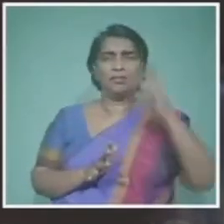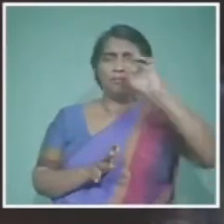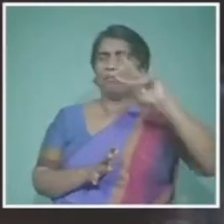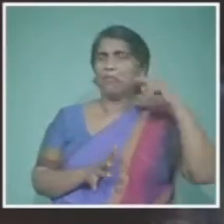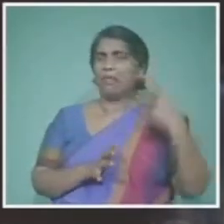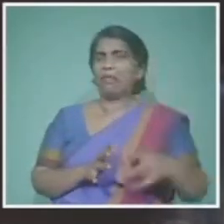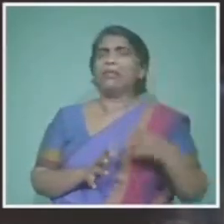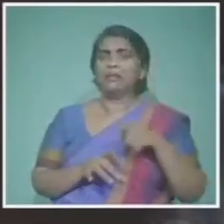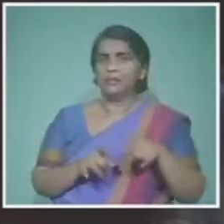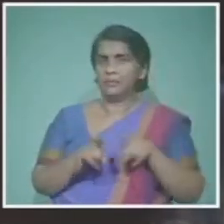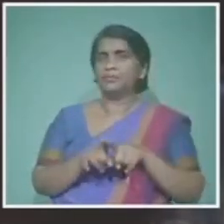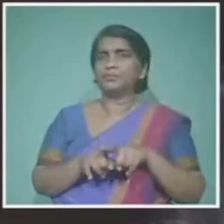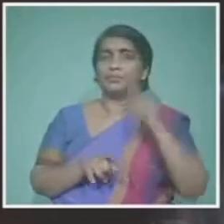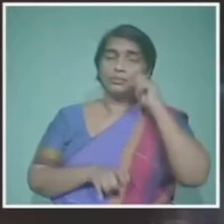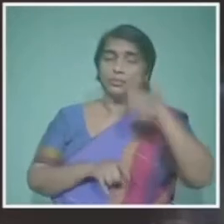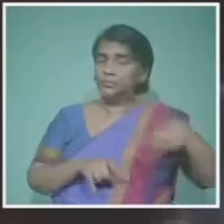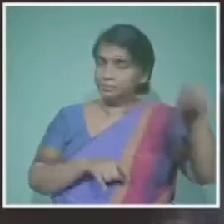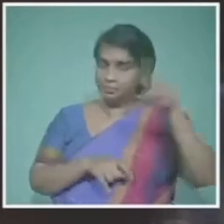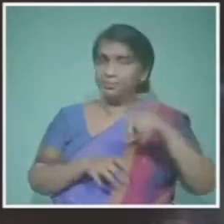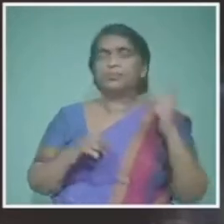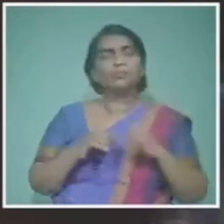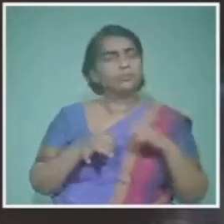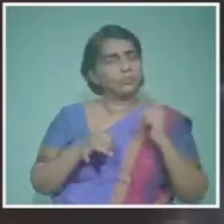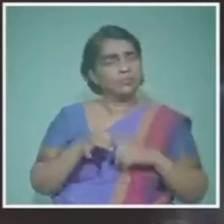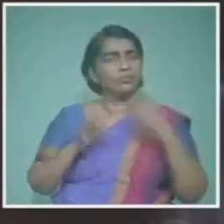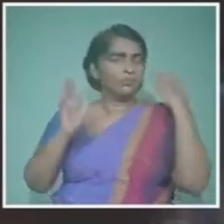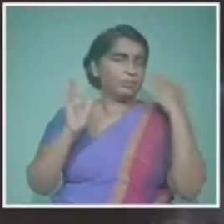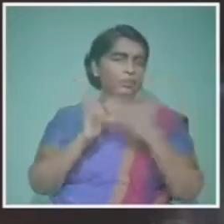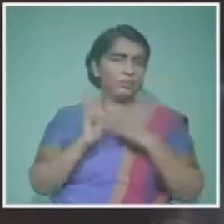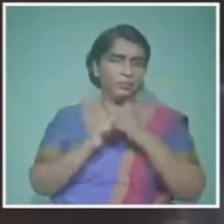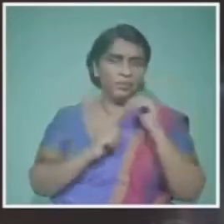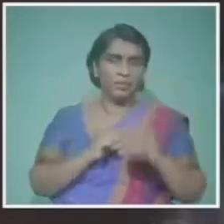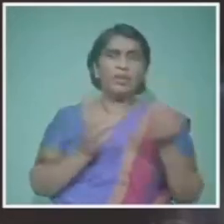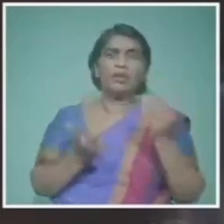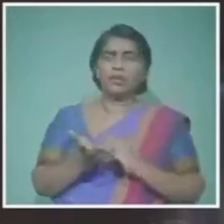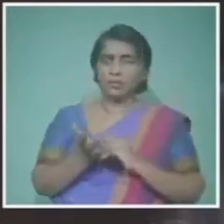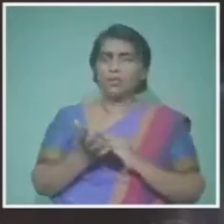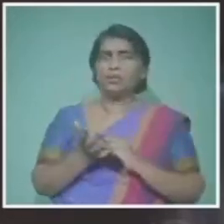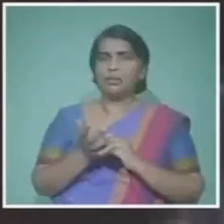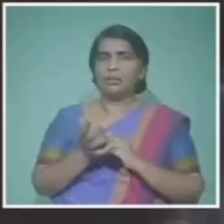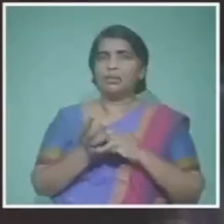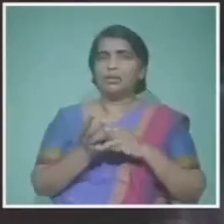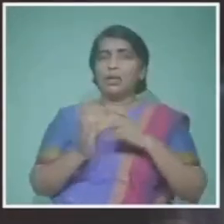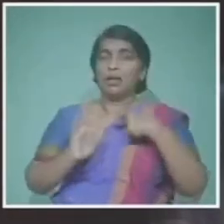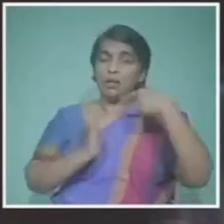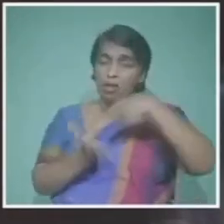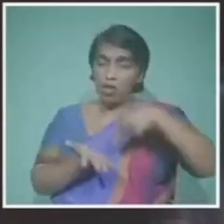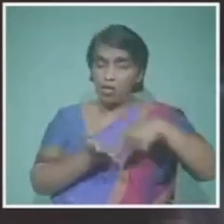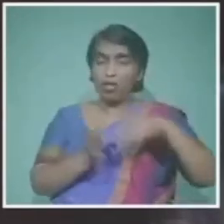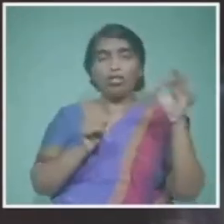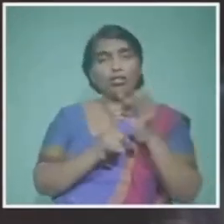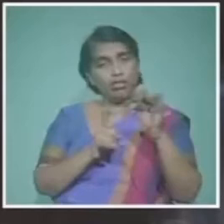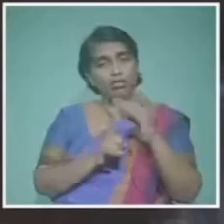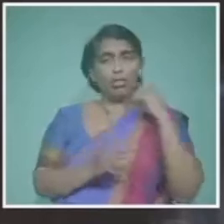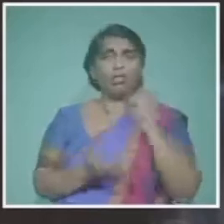kata awasan. Ini sah. Mee janata bagi prestasi mahabudan lagi inoa. Mee amat terawat terawat janata yang berita ini. Naga itu pun janata inoa. Amar